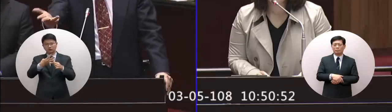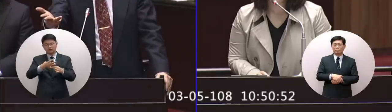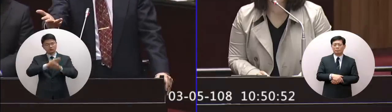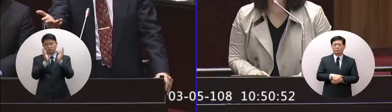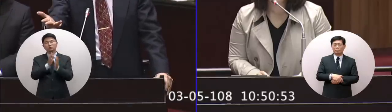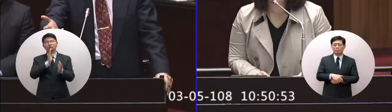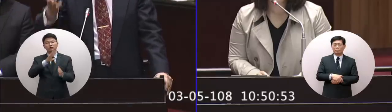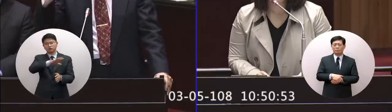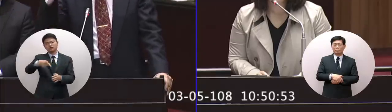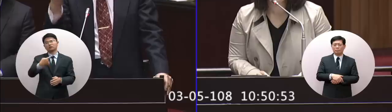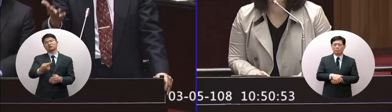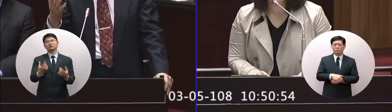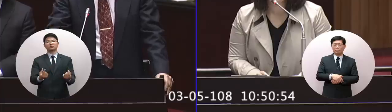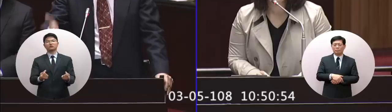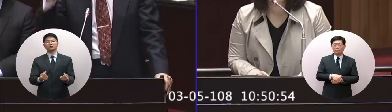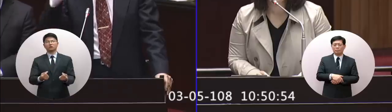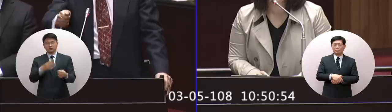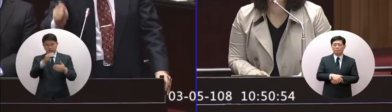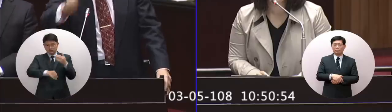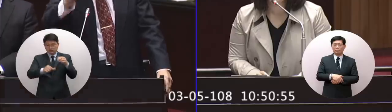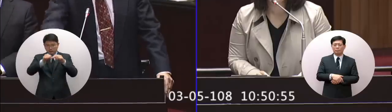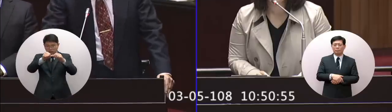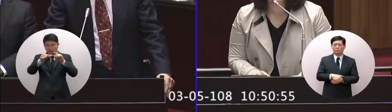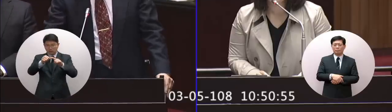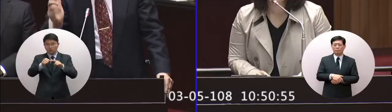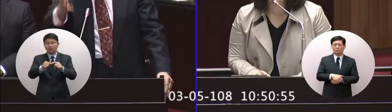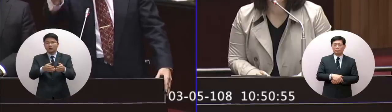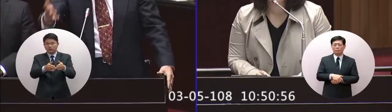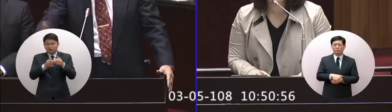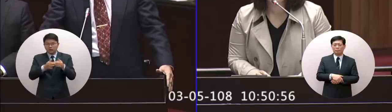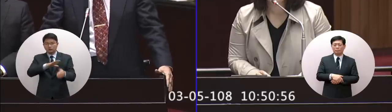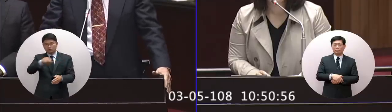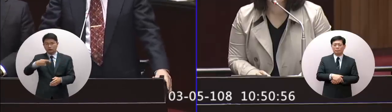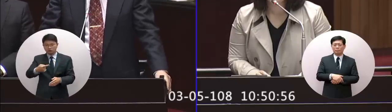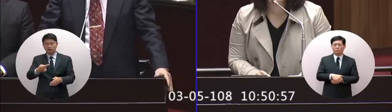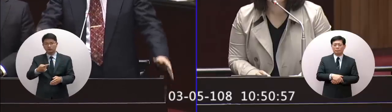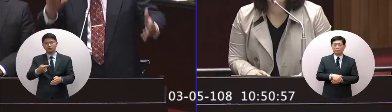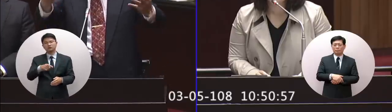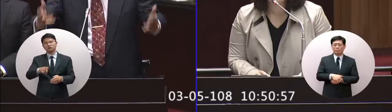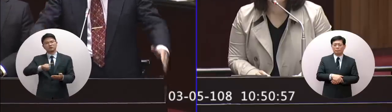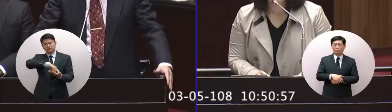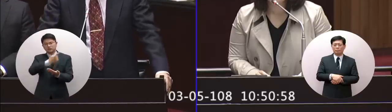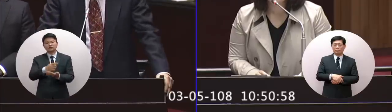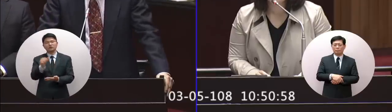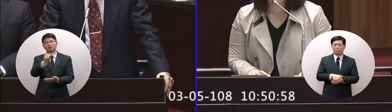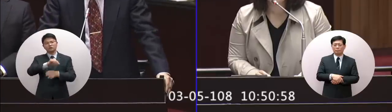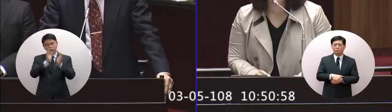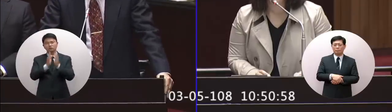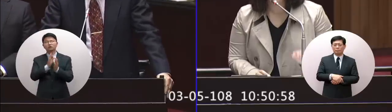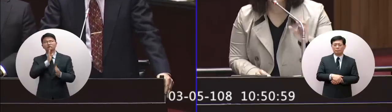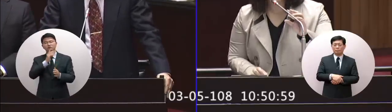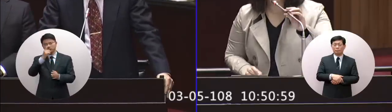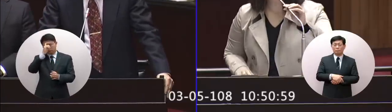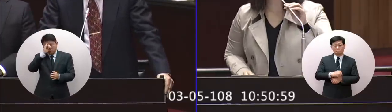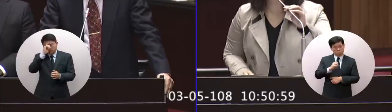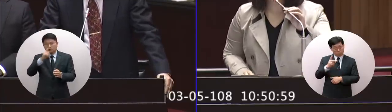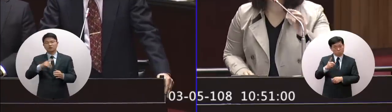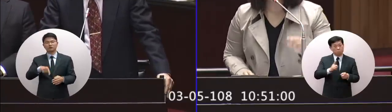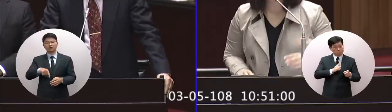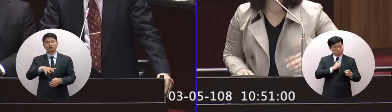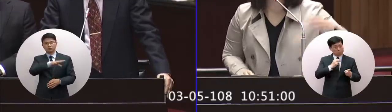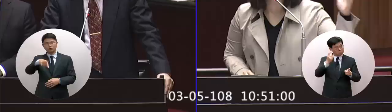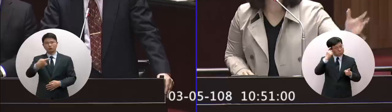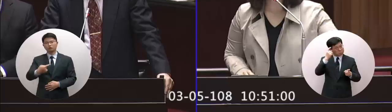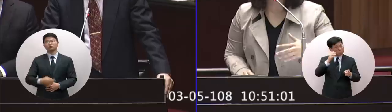统一，第四条再统一，第五条要统一你。习五条就是要统一你，这不是要兵临城下吗？ OK， 所以就